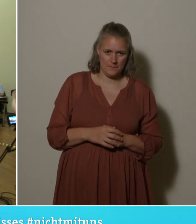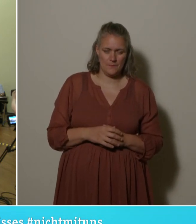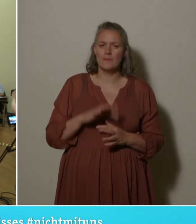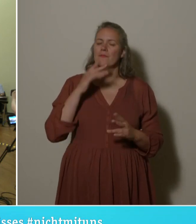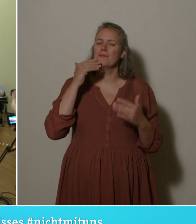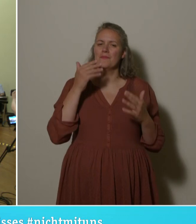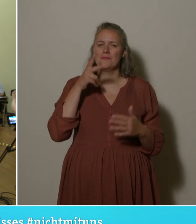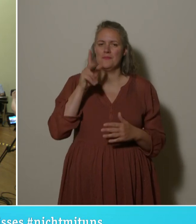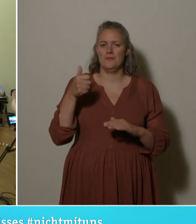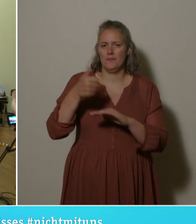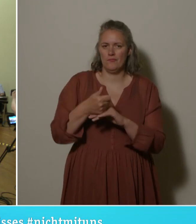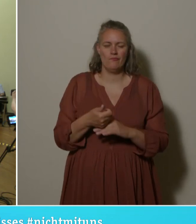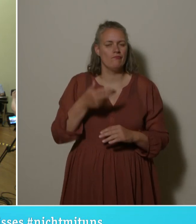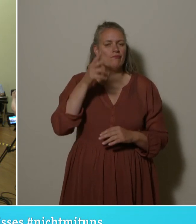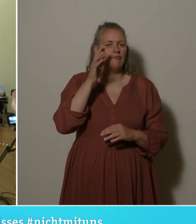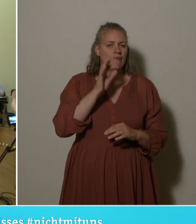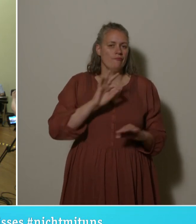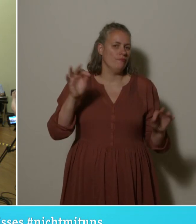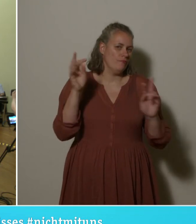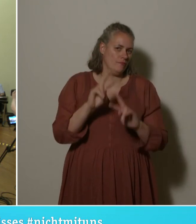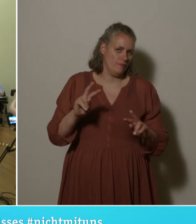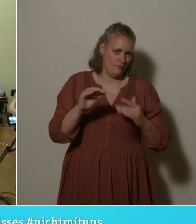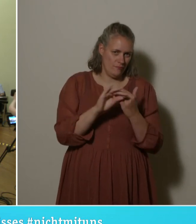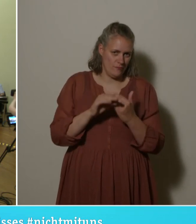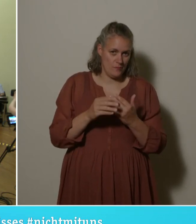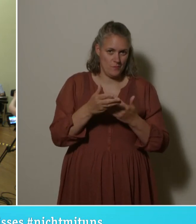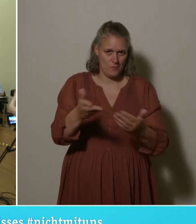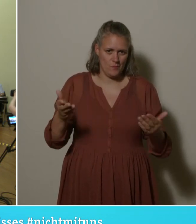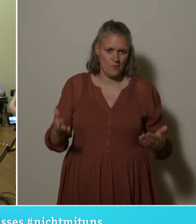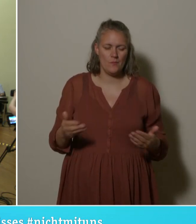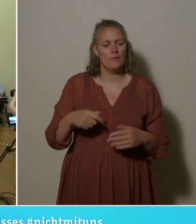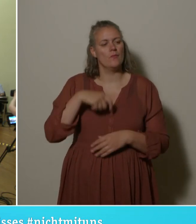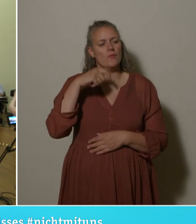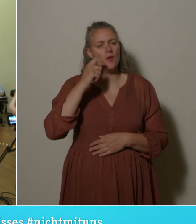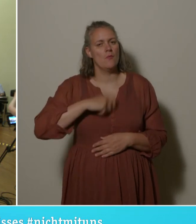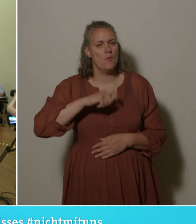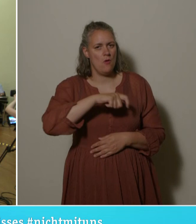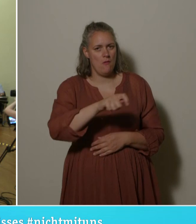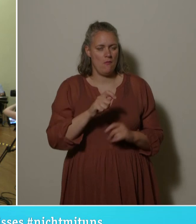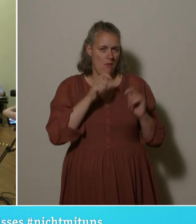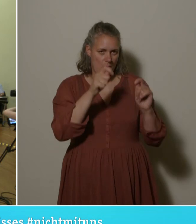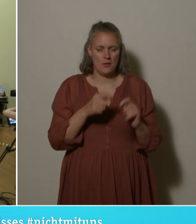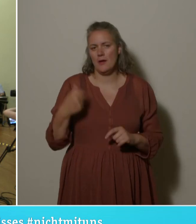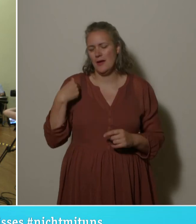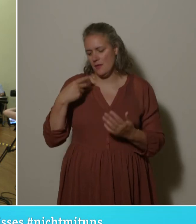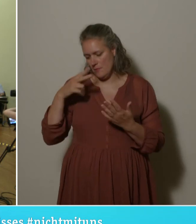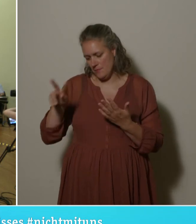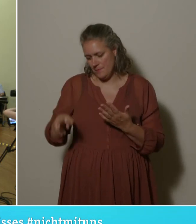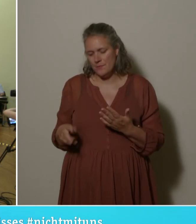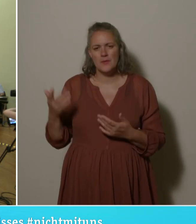Vielen Dank, Herr Vorsitzender, sehr geehrte Kolleginnen und Kollegen. Der Bürgerantrag, ich habe ihn mir gerade eben noch mal angesehen, der